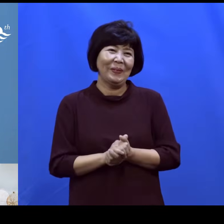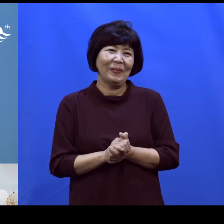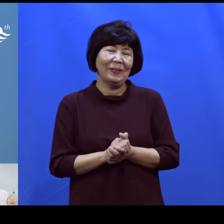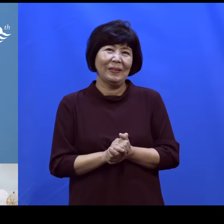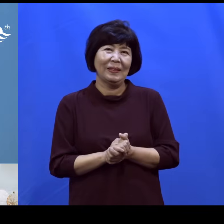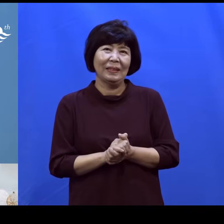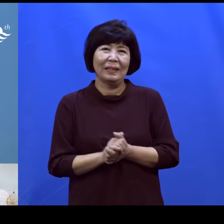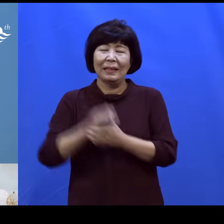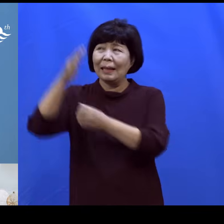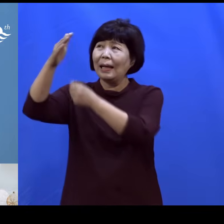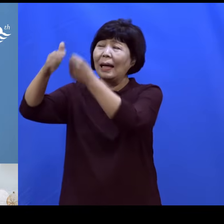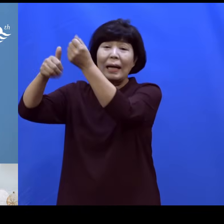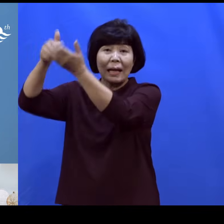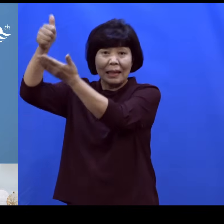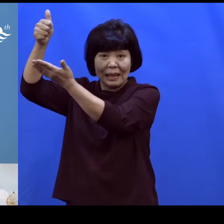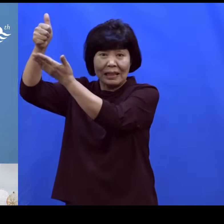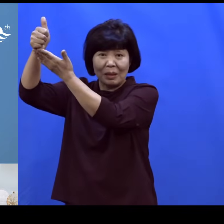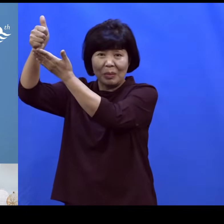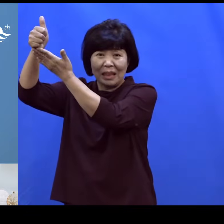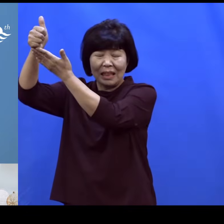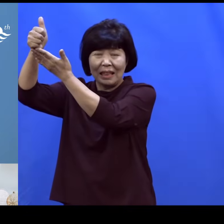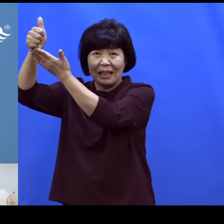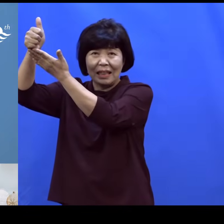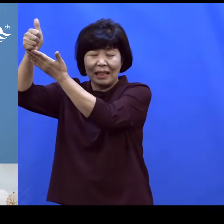하나님이 나타내셨느니라.